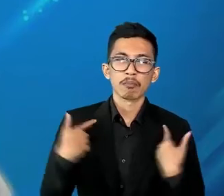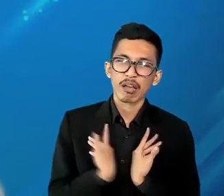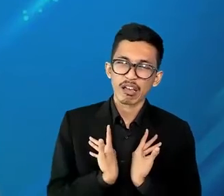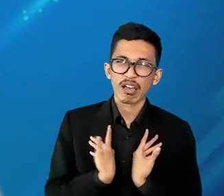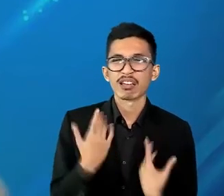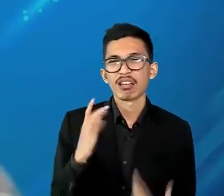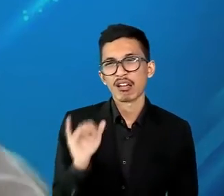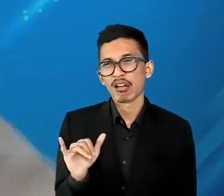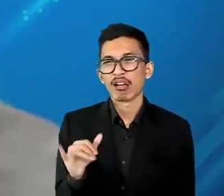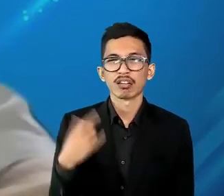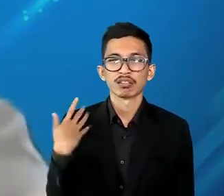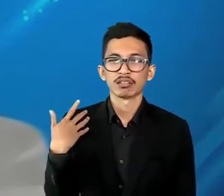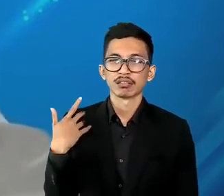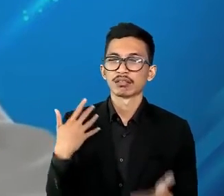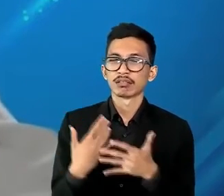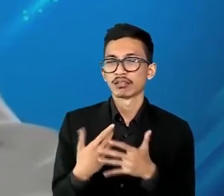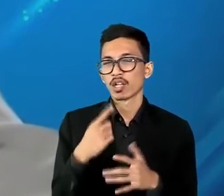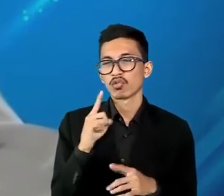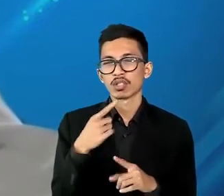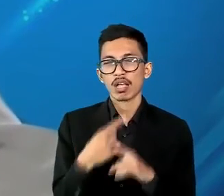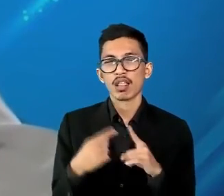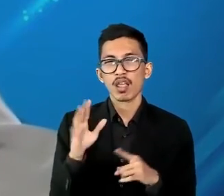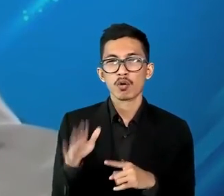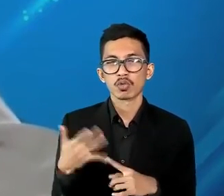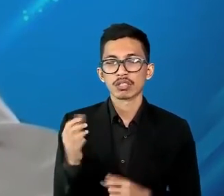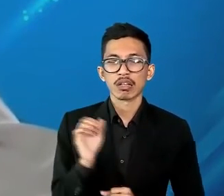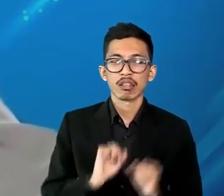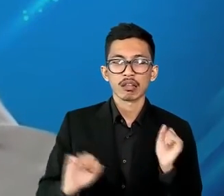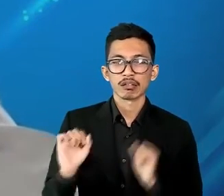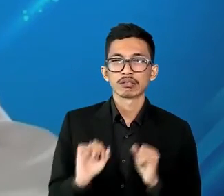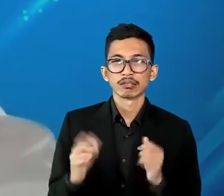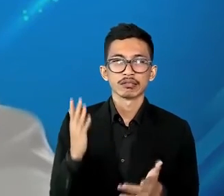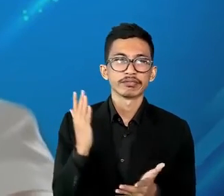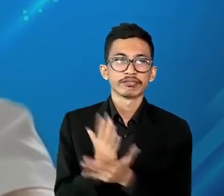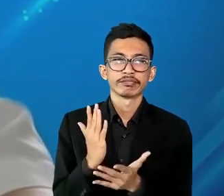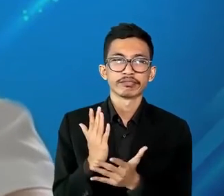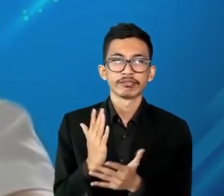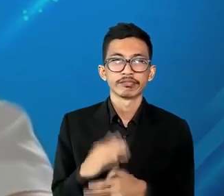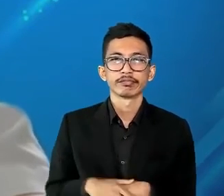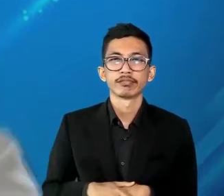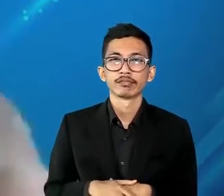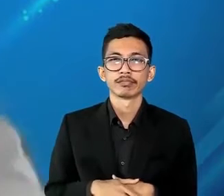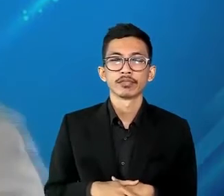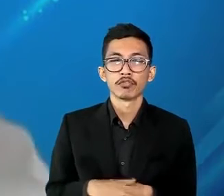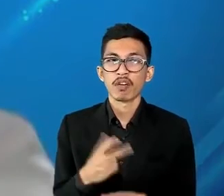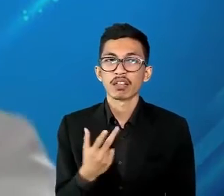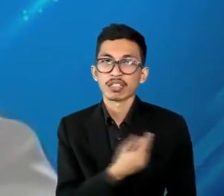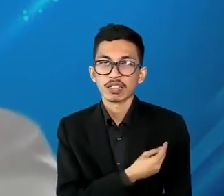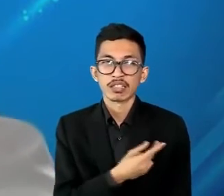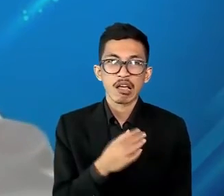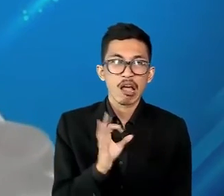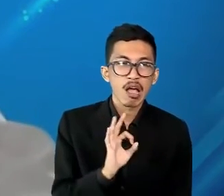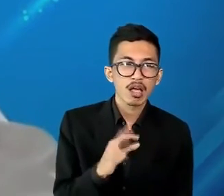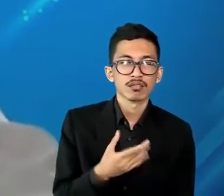artinya 1,5 tahun melakukan kegiatan-kegiatan kalau tidak dibantu dengan masyarakat pasti tidak mungkin.